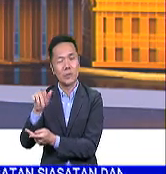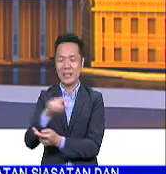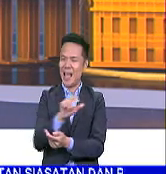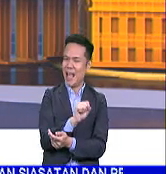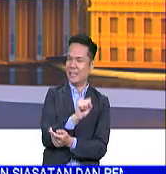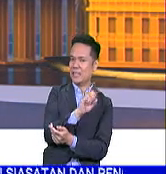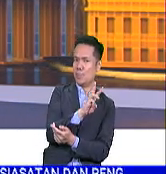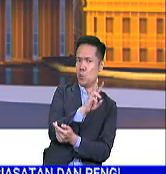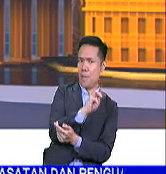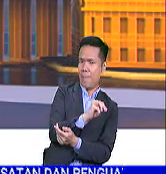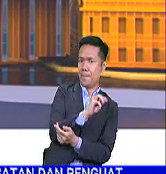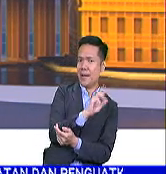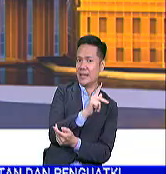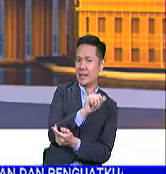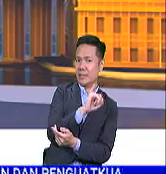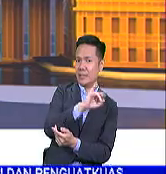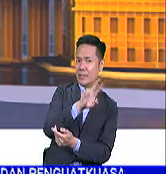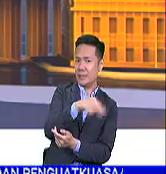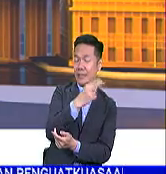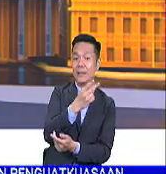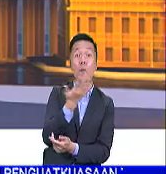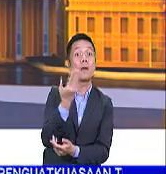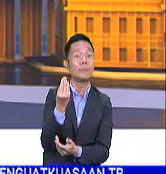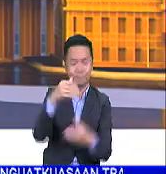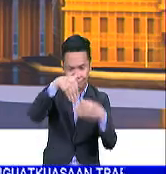Environment. SWM Kasih misi sampul merah.